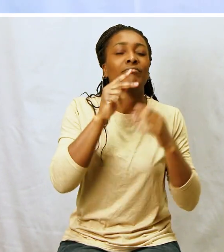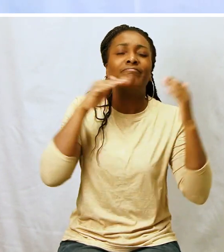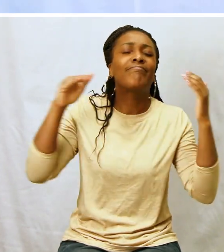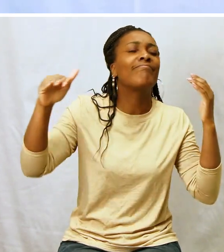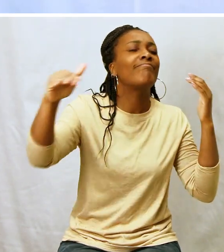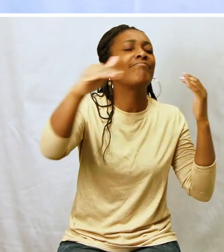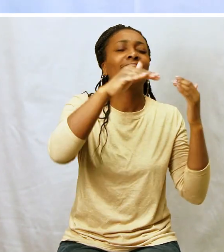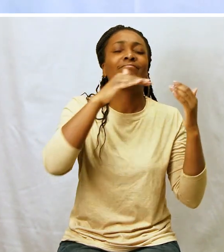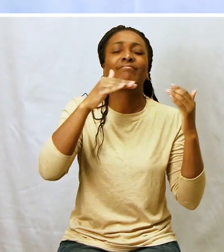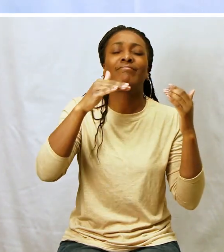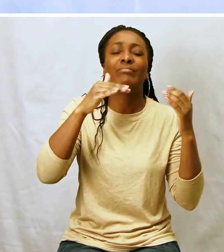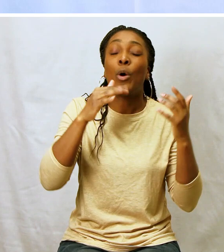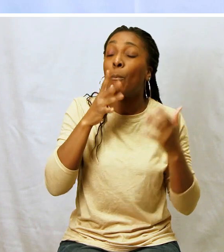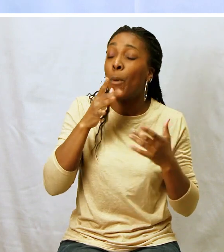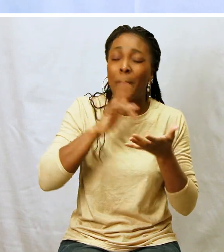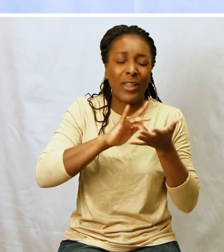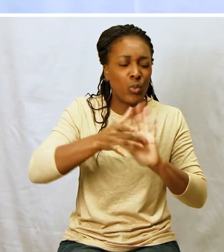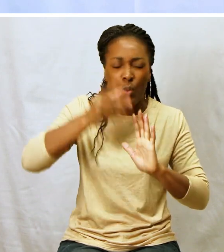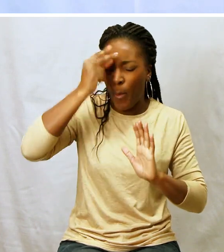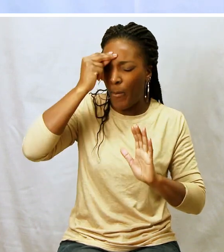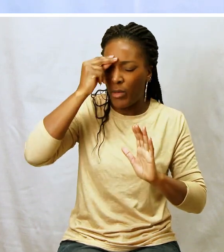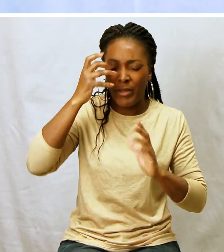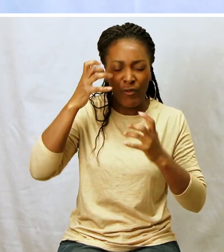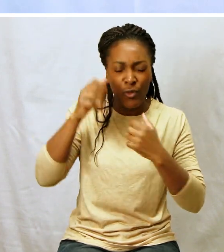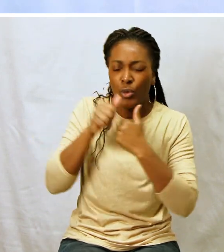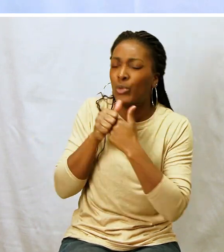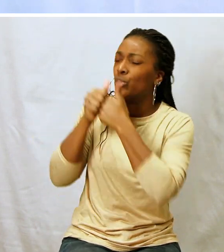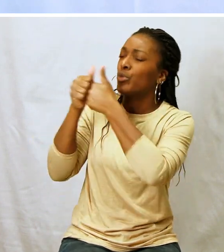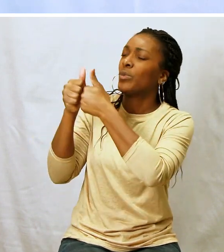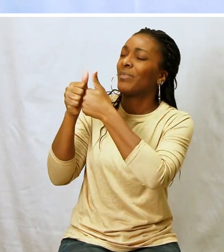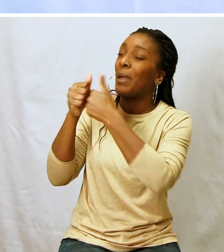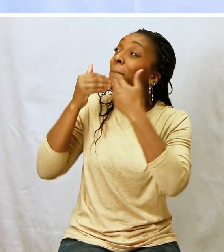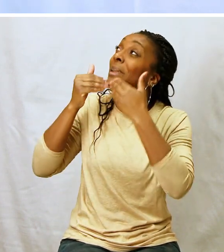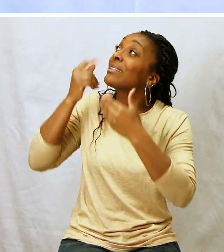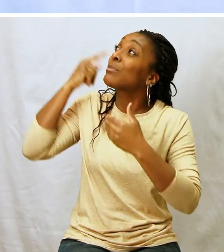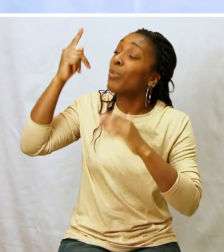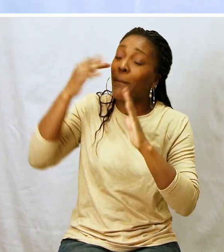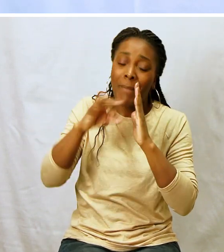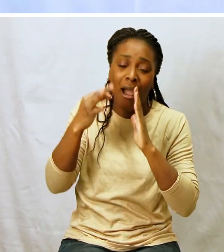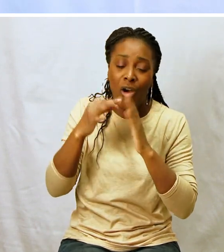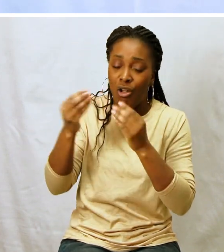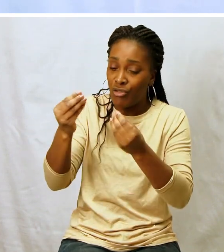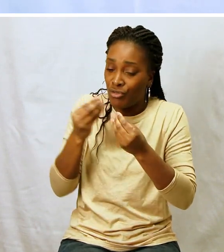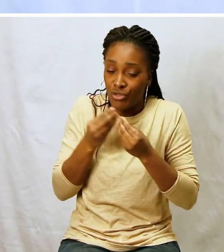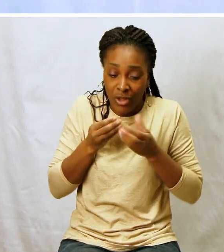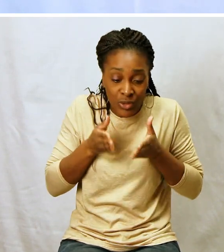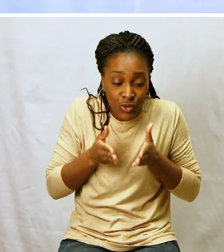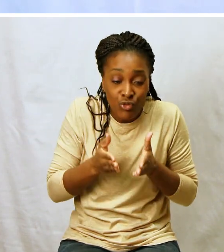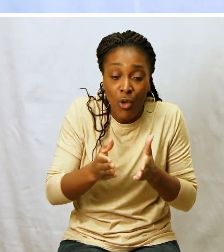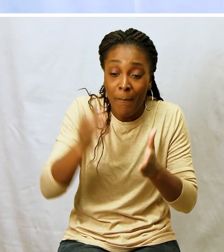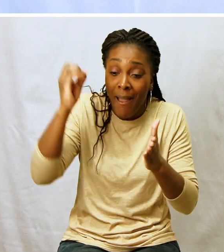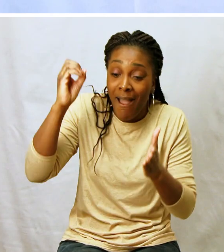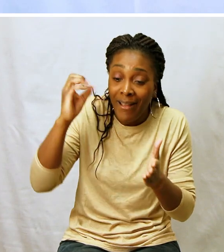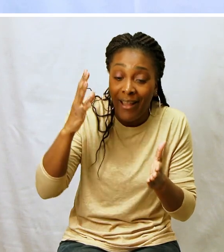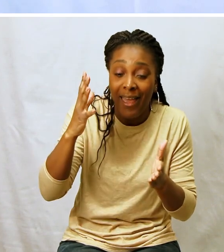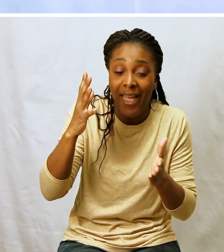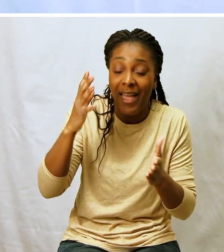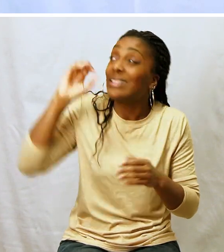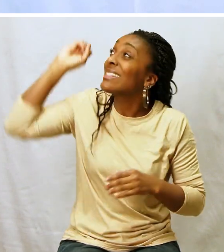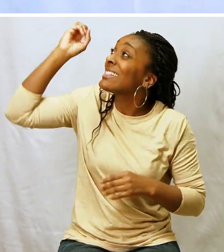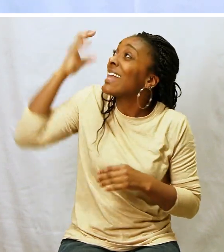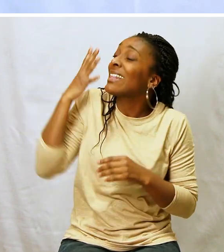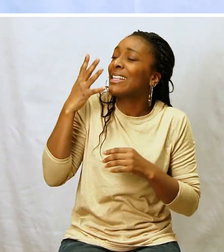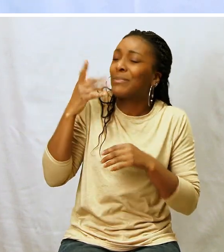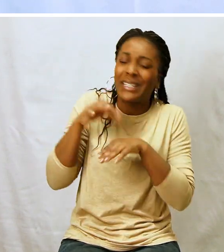comprendre, Seigneur, nous ce que nous voulons c'est marcher à ta suite. Seigneur, merci pour ta parole qui éclaire notre route. Merci pour le Saint-Esprit qui nous conduit chaque